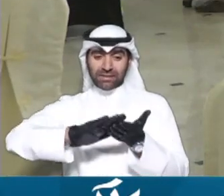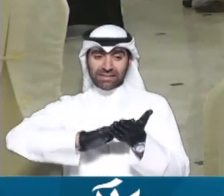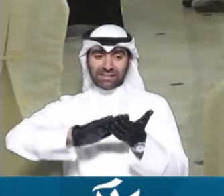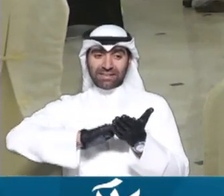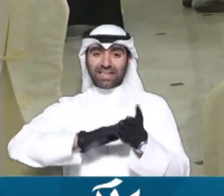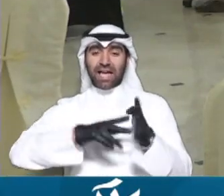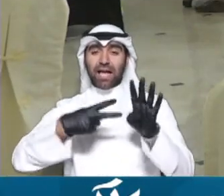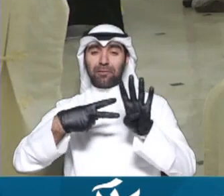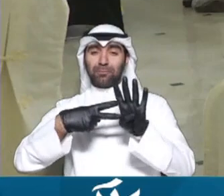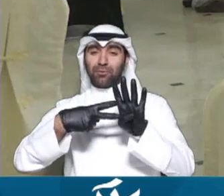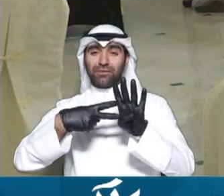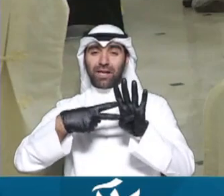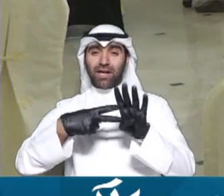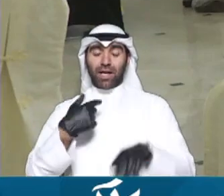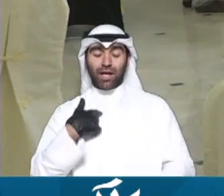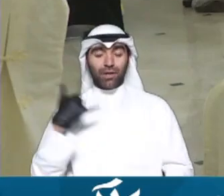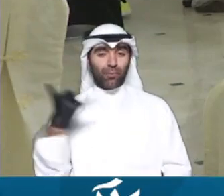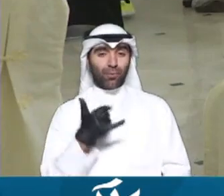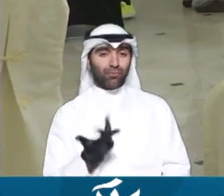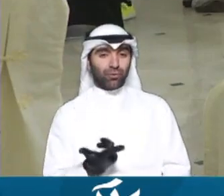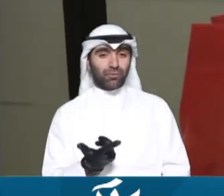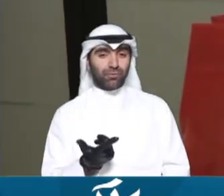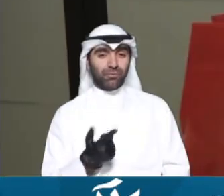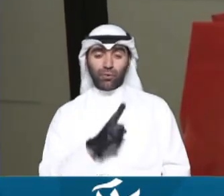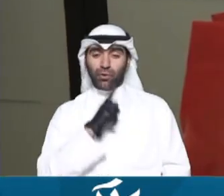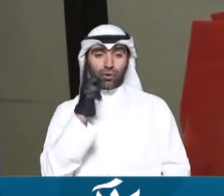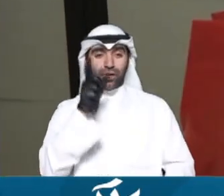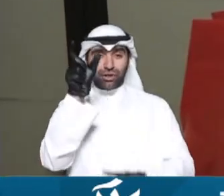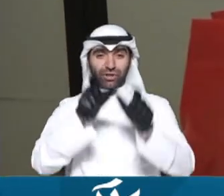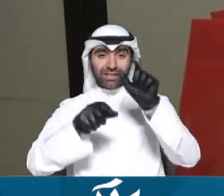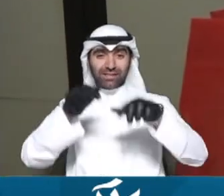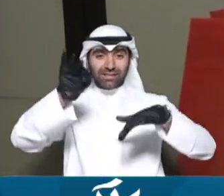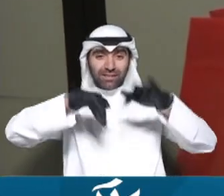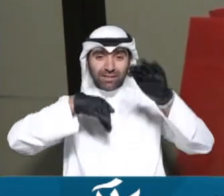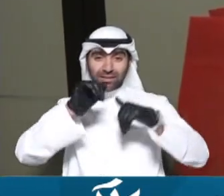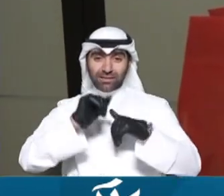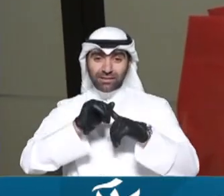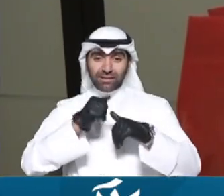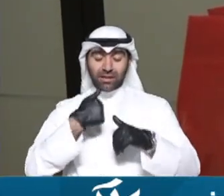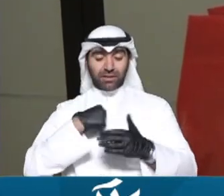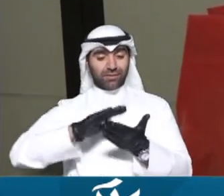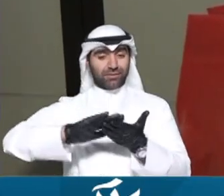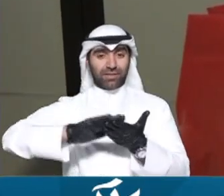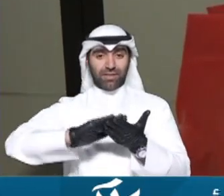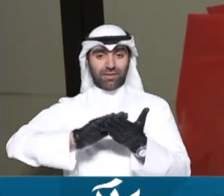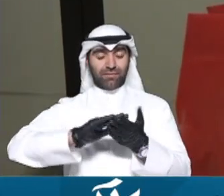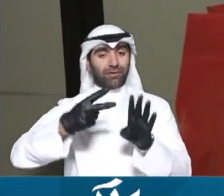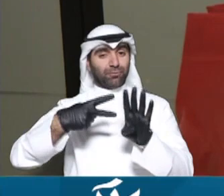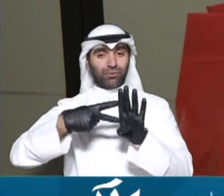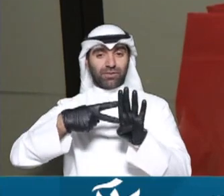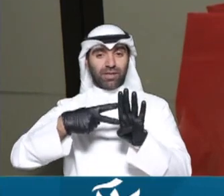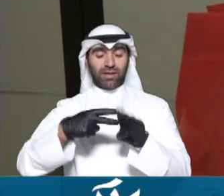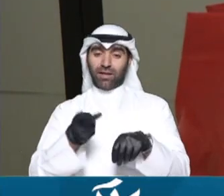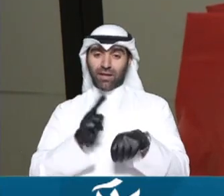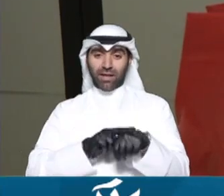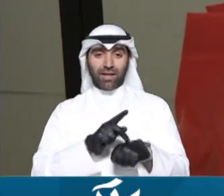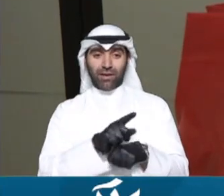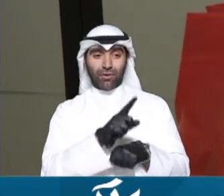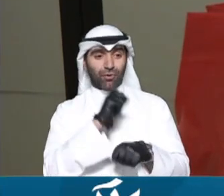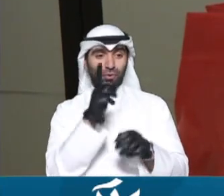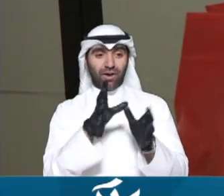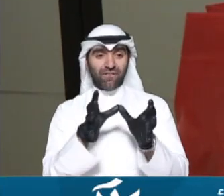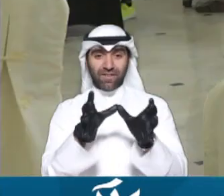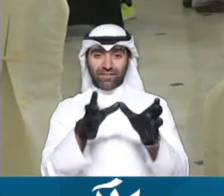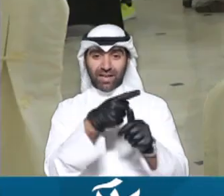الناس تدش، يعني قبل لا تدخل لازم تعقم المكان كله. الفريق لازم يكون كل واحد ما بينه متر كامل، لابس الجلافز، الكمامات تكون